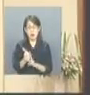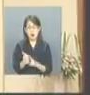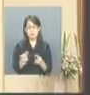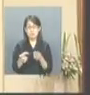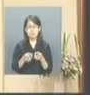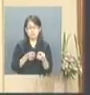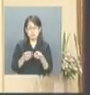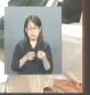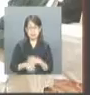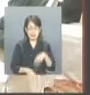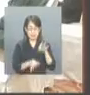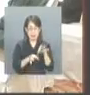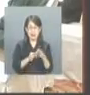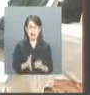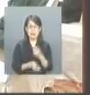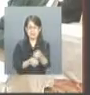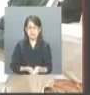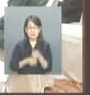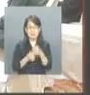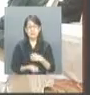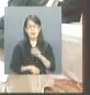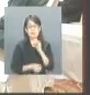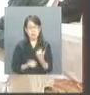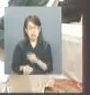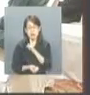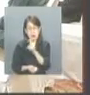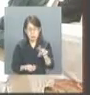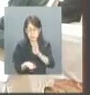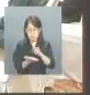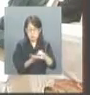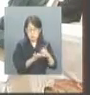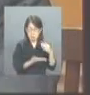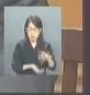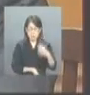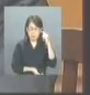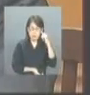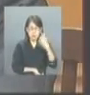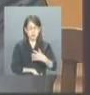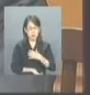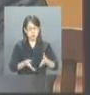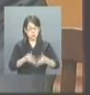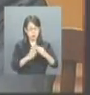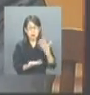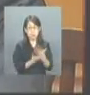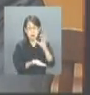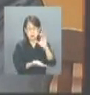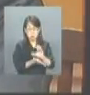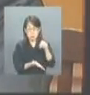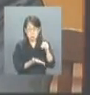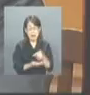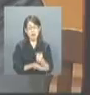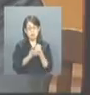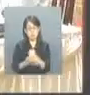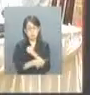สหกรณ์การเกษตรโดยธ.ก.ส.กล่าวว่าได้ศึกษาการจัดตั้งนะคะกองทุนรักษาเสถียรภาพราคาสินค้าเกษ